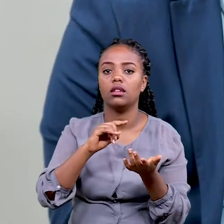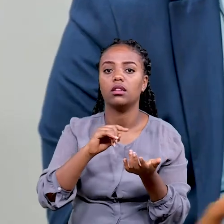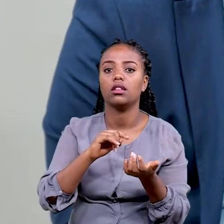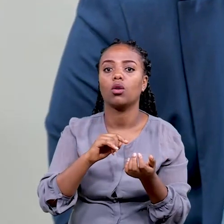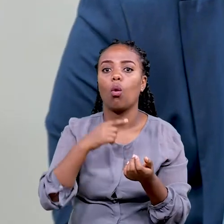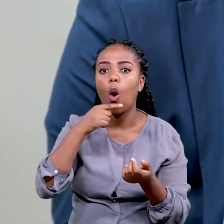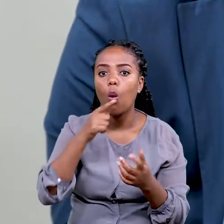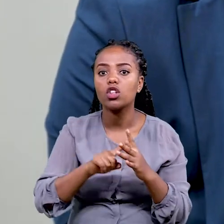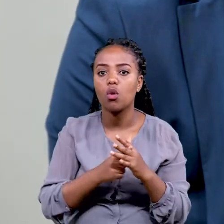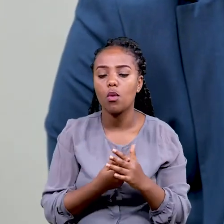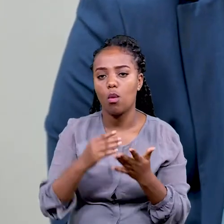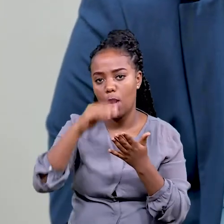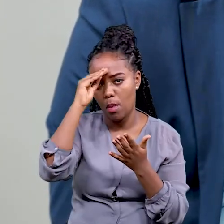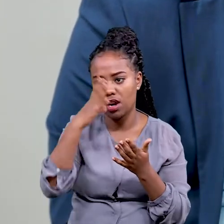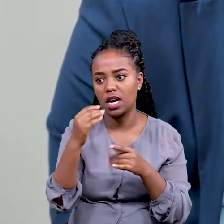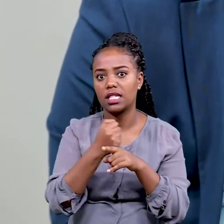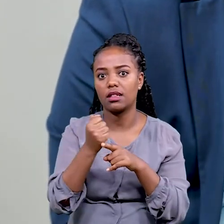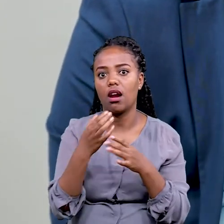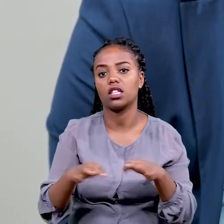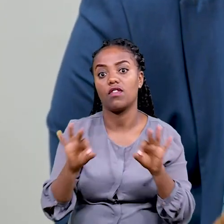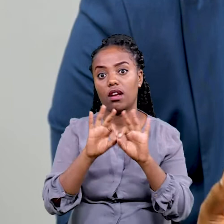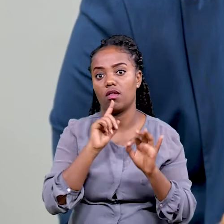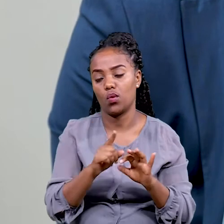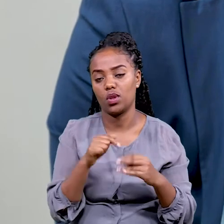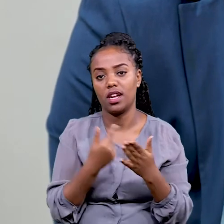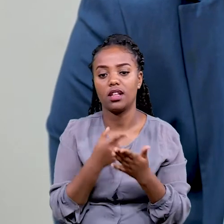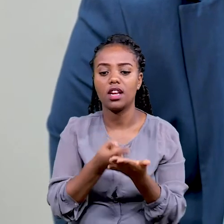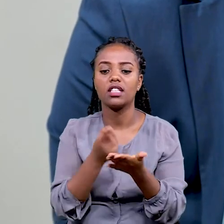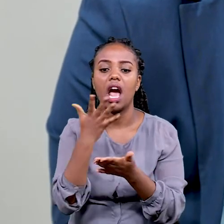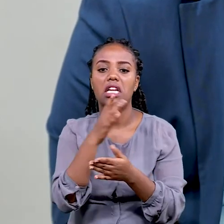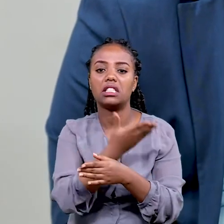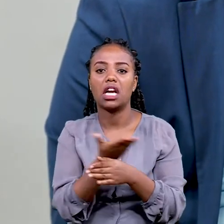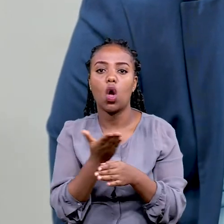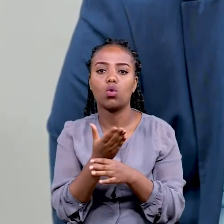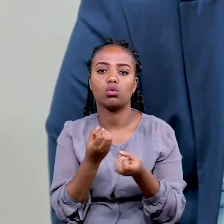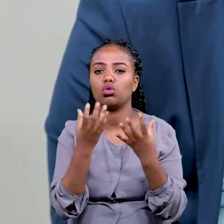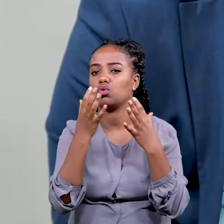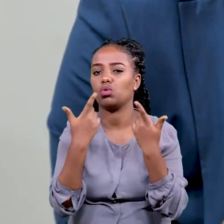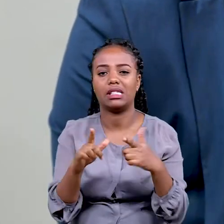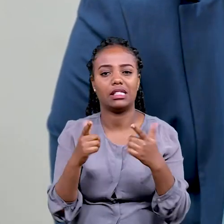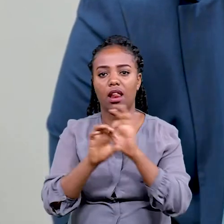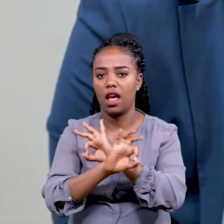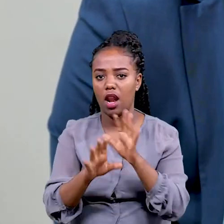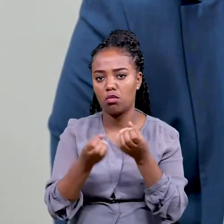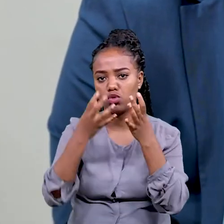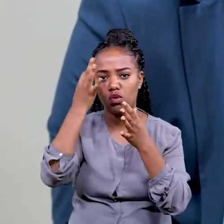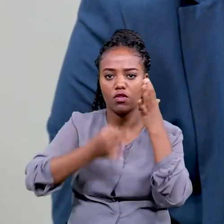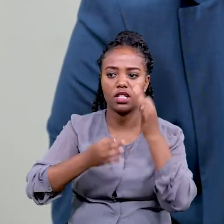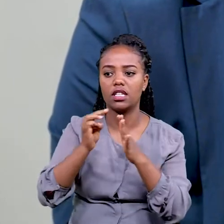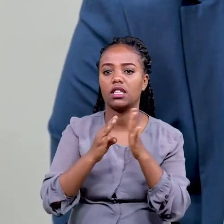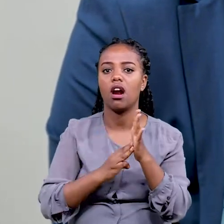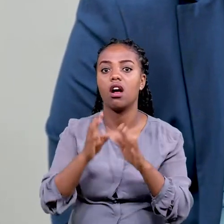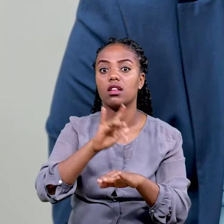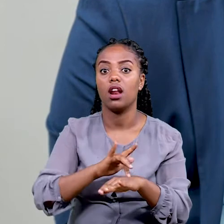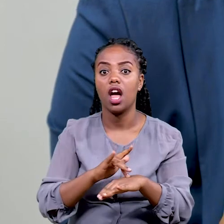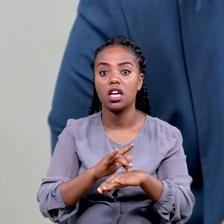ልቦና ቋንቋቸውን ጀምሮ መማርና ስልጠና ያስፈልጋልና እንደዛ አይነት ነገር ብዙ ማረሚያ ቤቶች የለም። አንፎርቹኔትሊ ብዙ የፍትህ ስርዓት ላይ